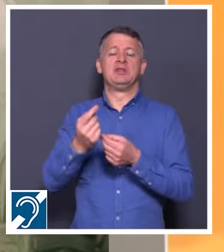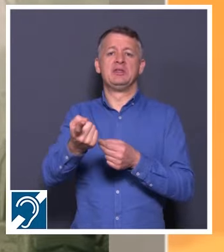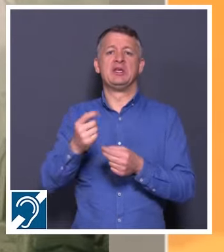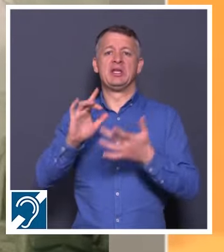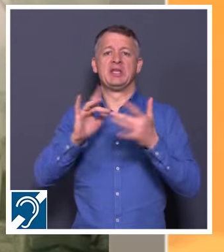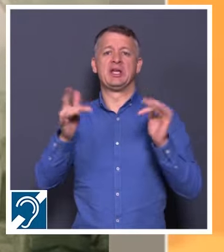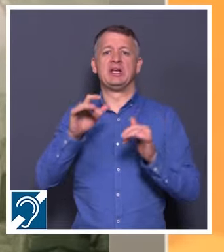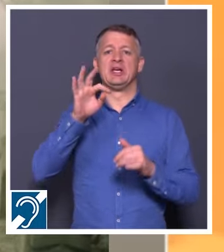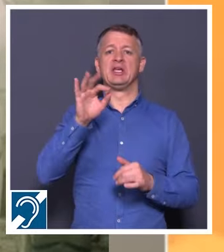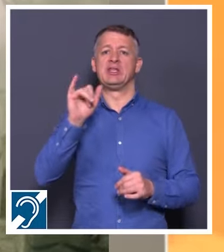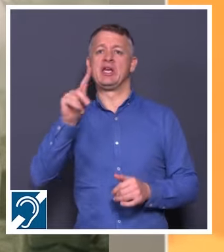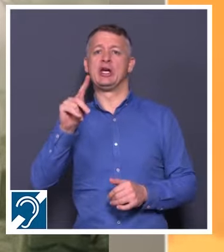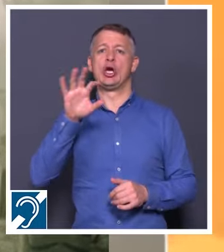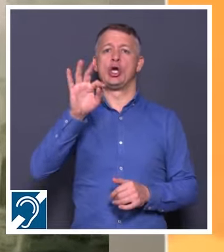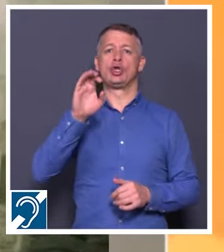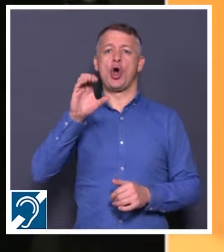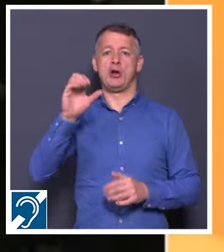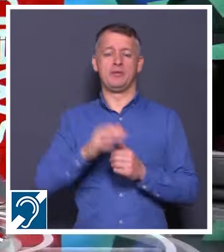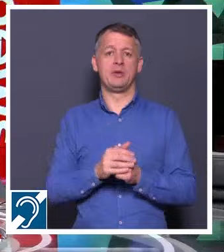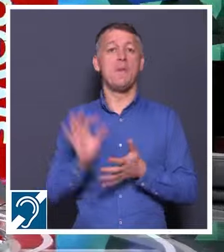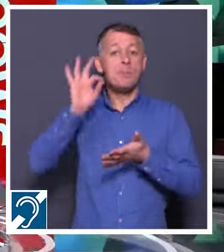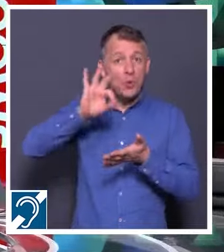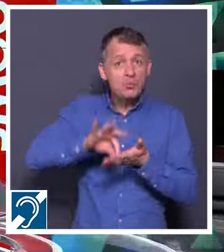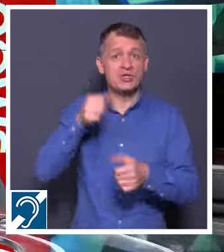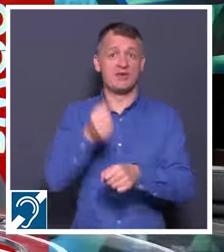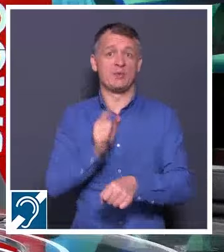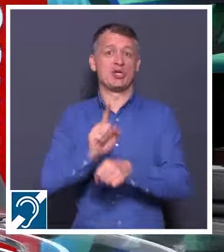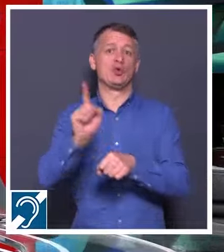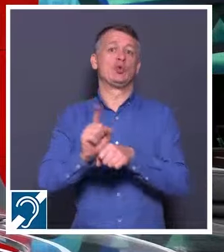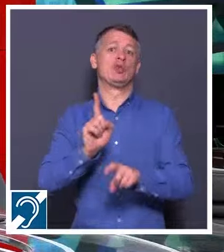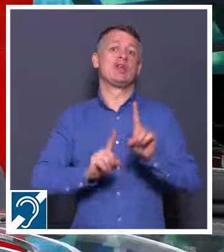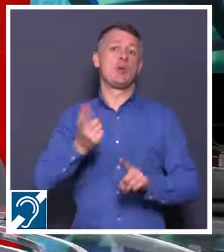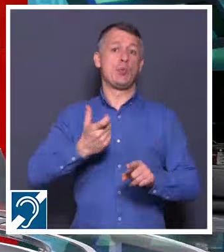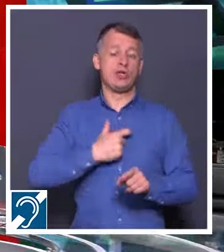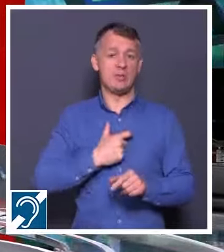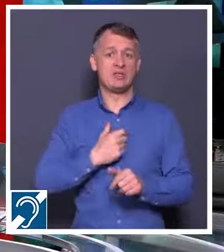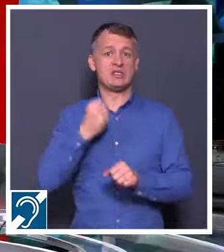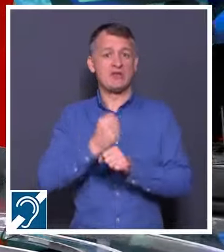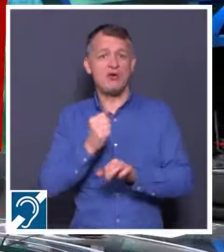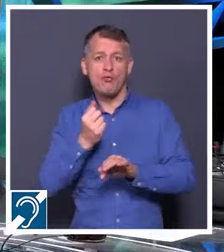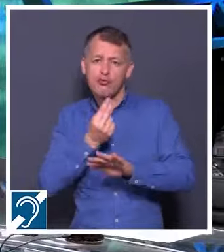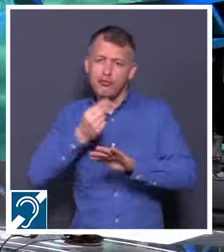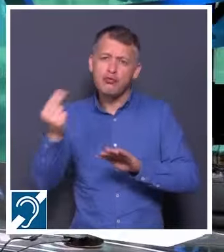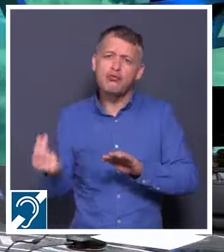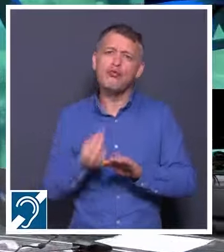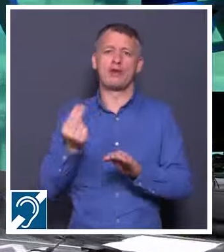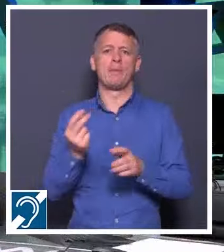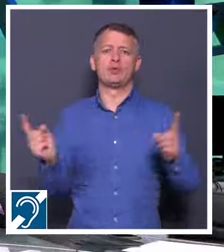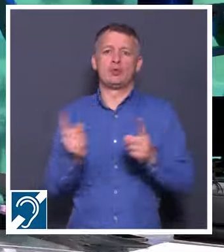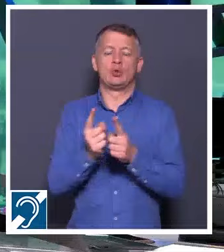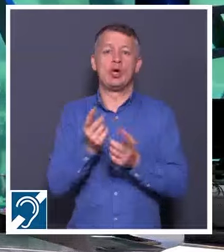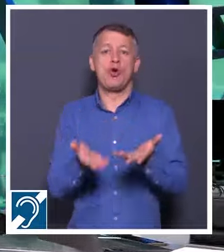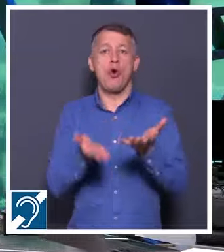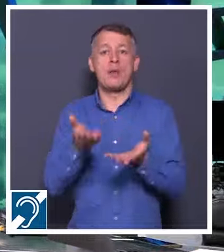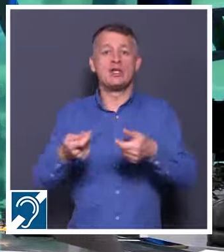propun să facem exact asta, domnule Cioroianu, și să facem, dacă putem, foarte pe scurt, o comparație între societatea